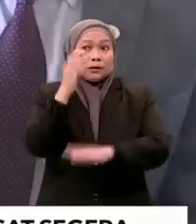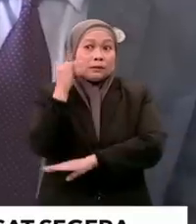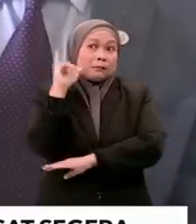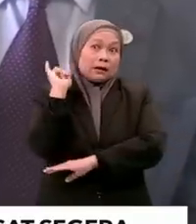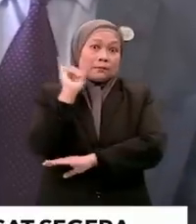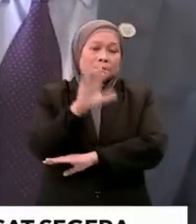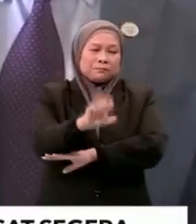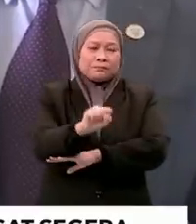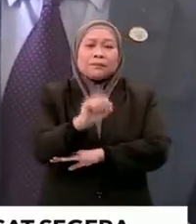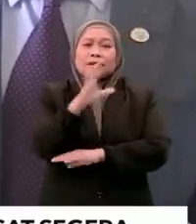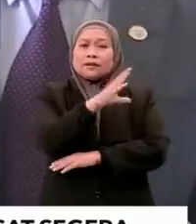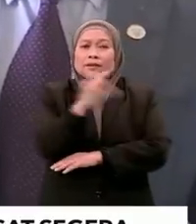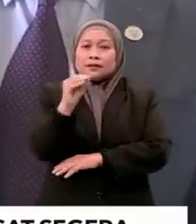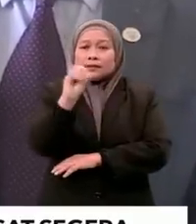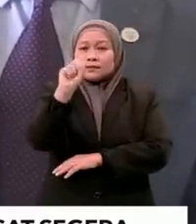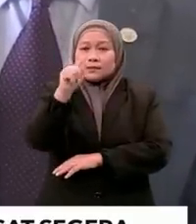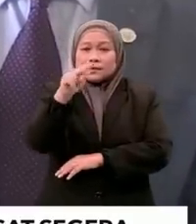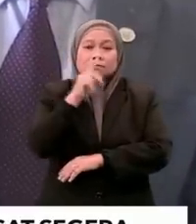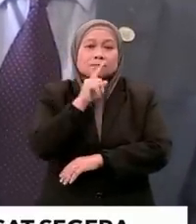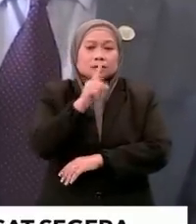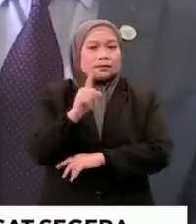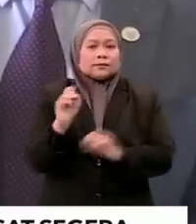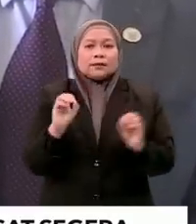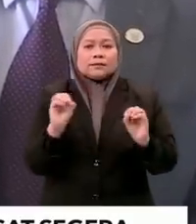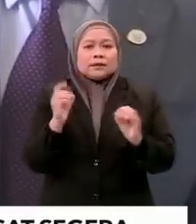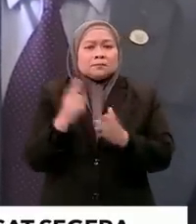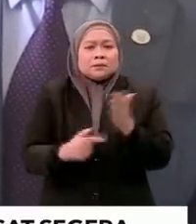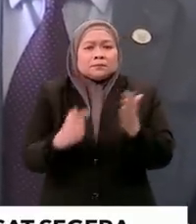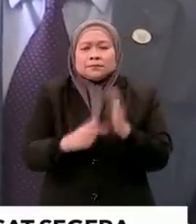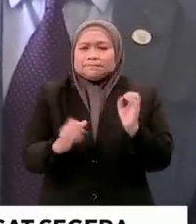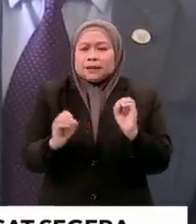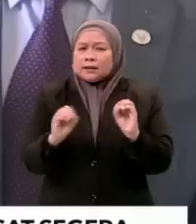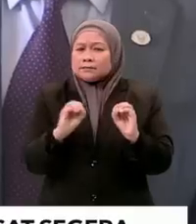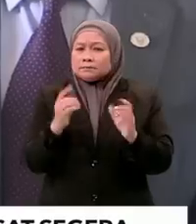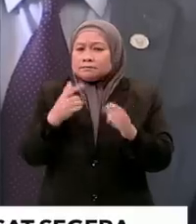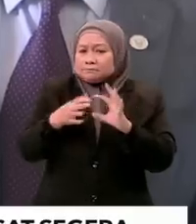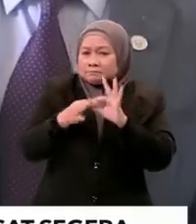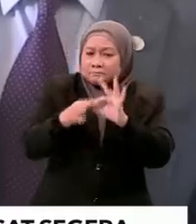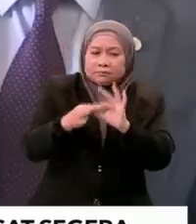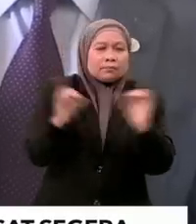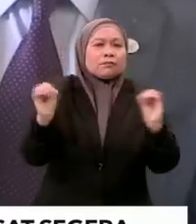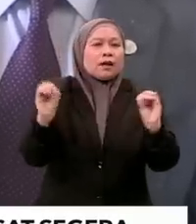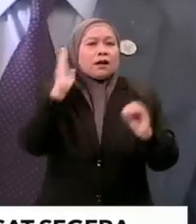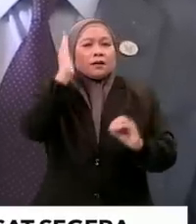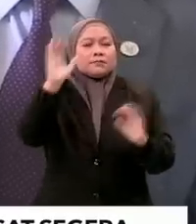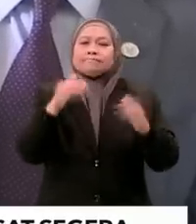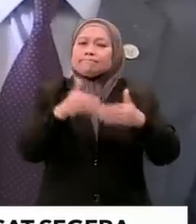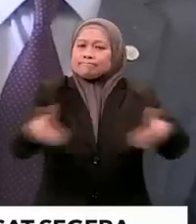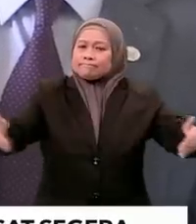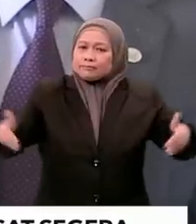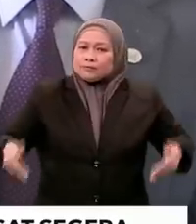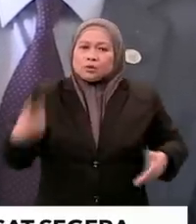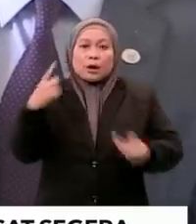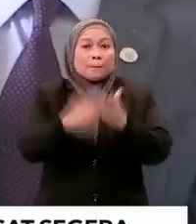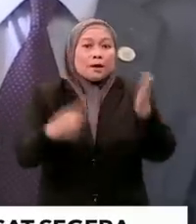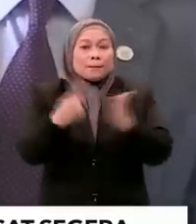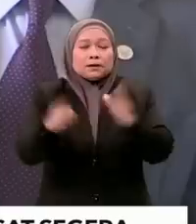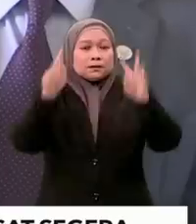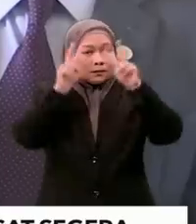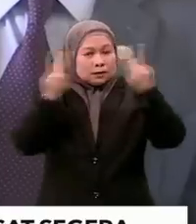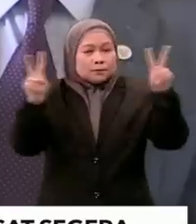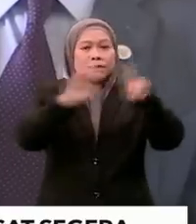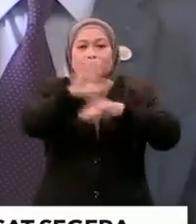tadi agrisani berkata pihaknya sama sekali tidak akan berkompromi terhadap sebarang isu melibatkan ketentraman umum dalam